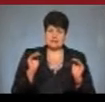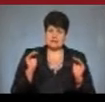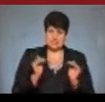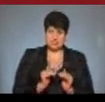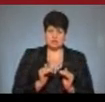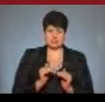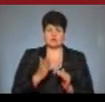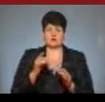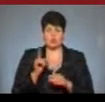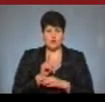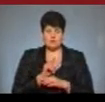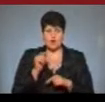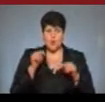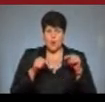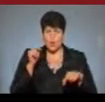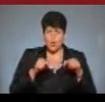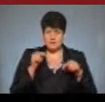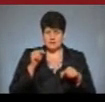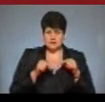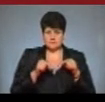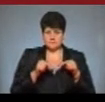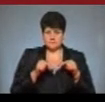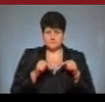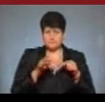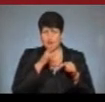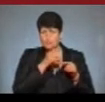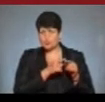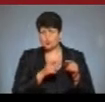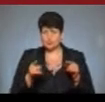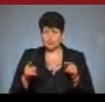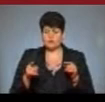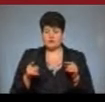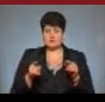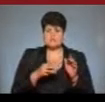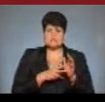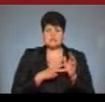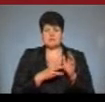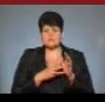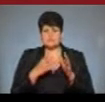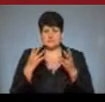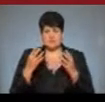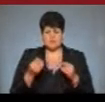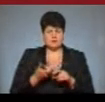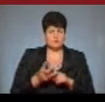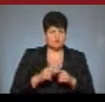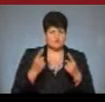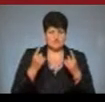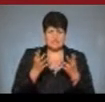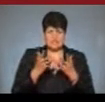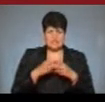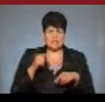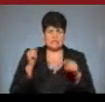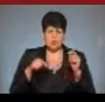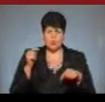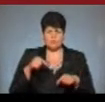кліматичної норми. Опади відмічалися впродовж 7-8 днів. Дуже велика кількість